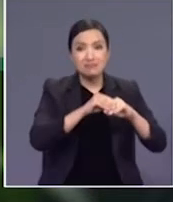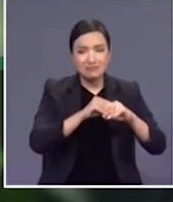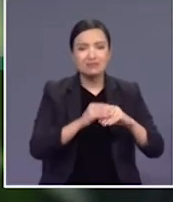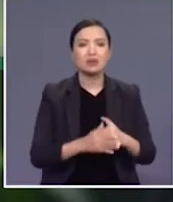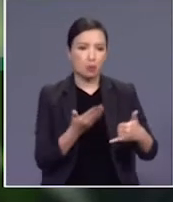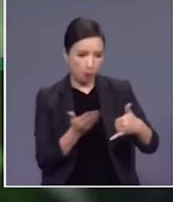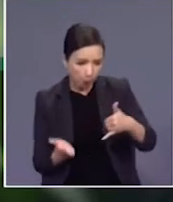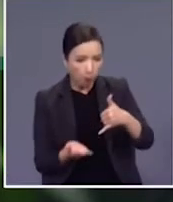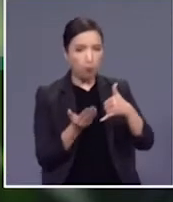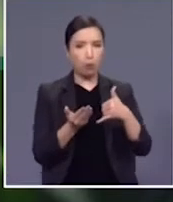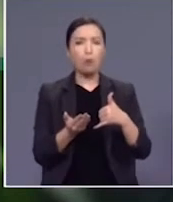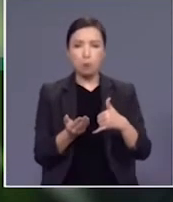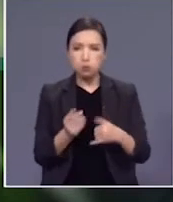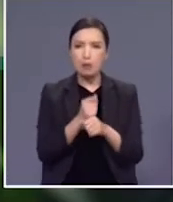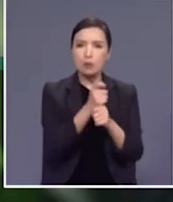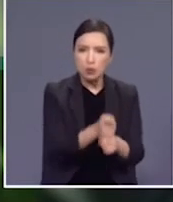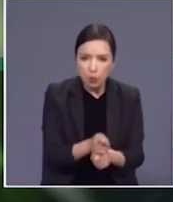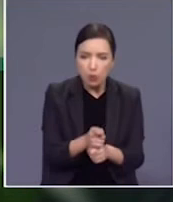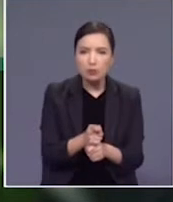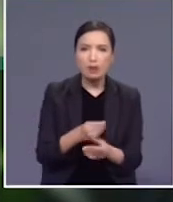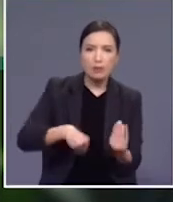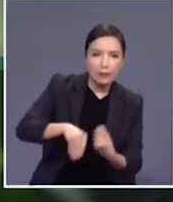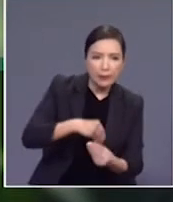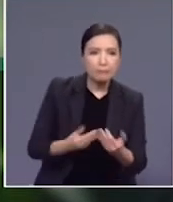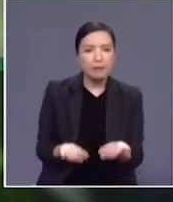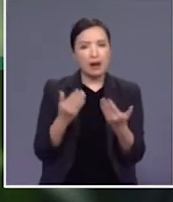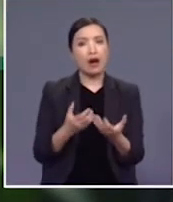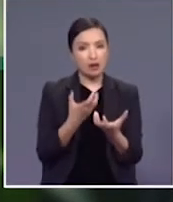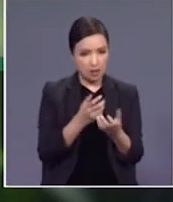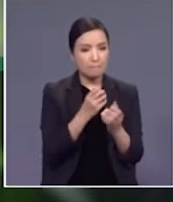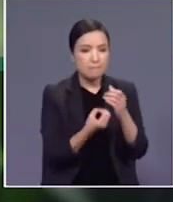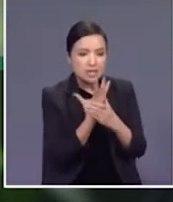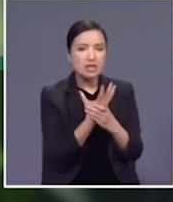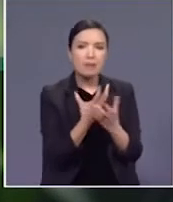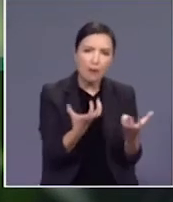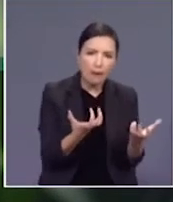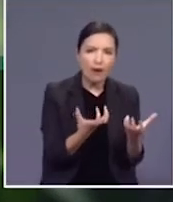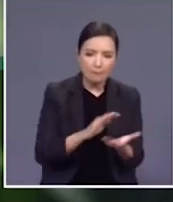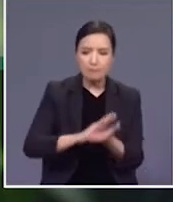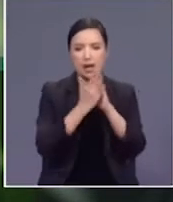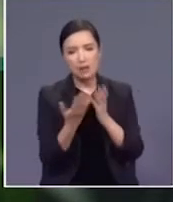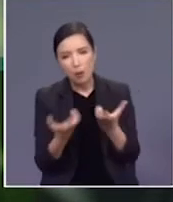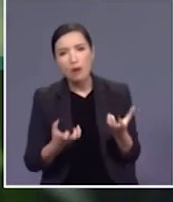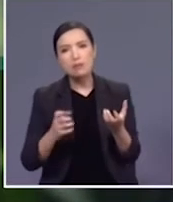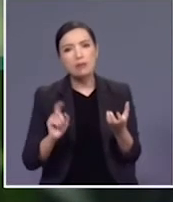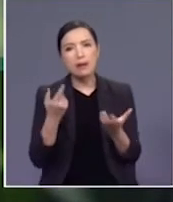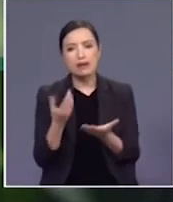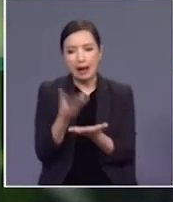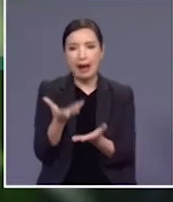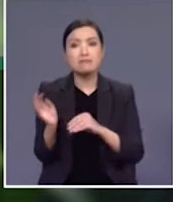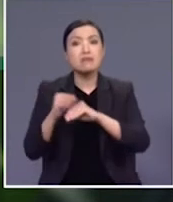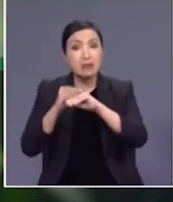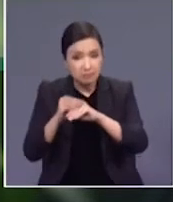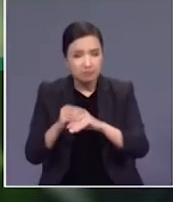กรเป็นผู้ประกอบการธุรกิจเกษตรสำหรับสร้างมูลค่าเพิ่มโดยการแปรรูปเป็นผลิตภัณฑ์จากผลิตผลและ 3. การสนับสนุนการสร้างเกษ